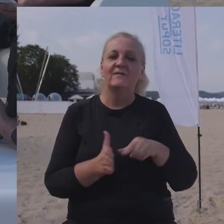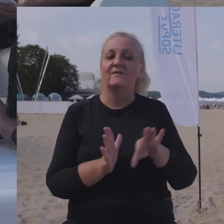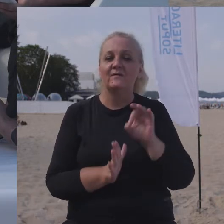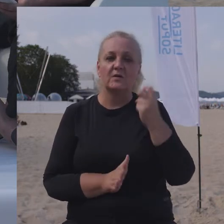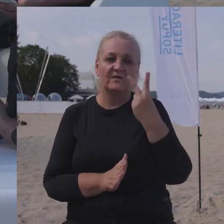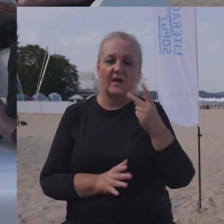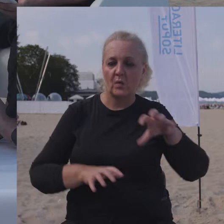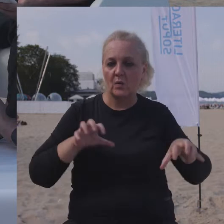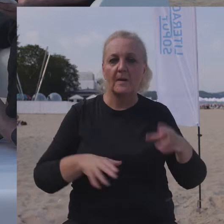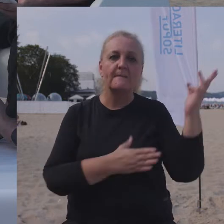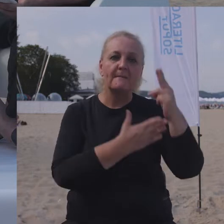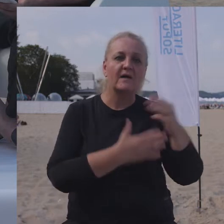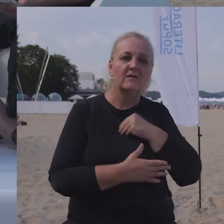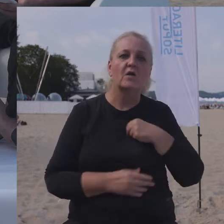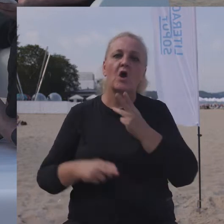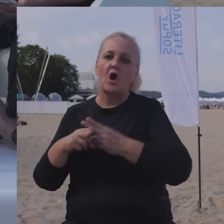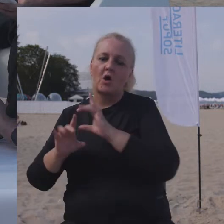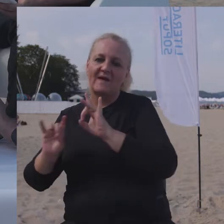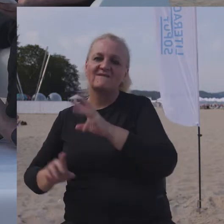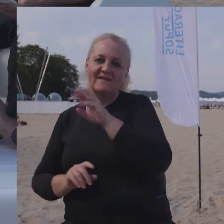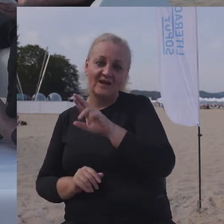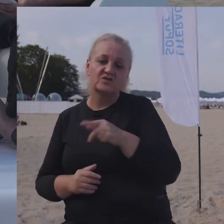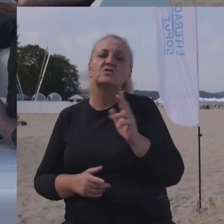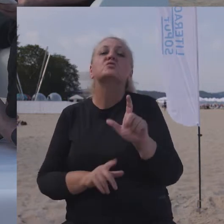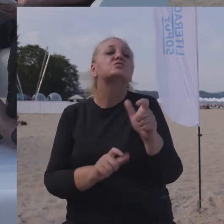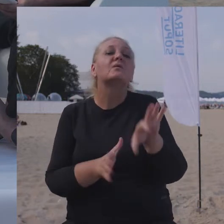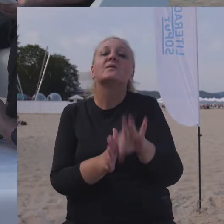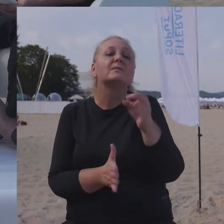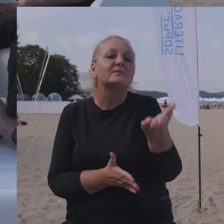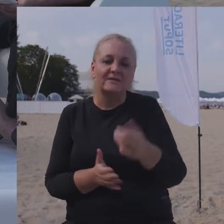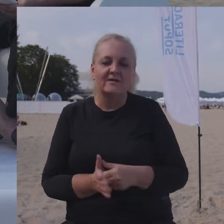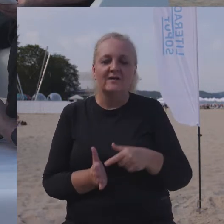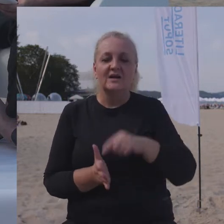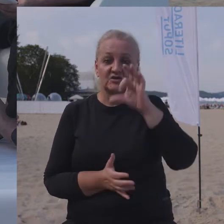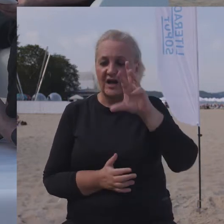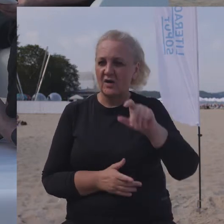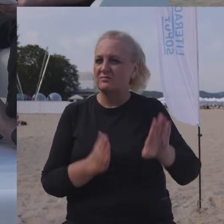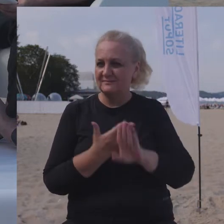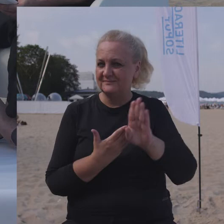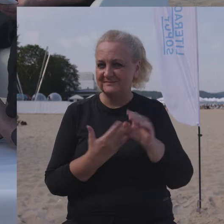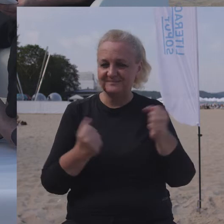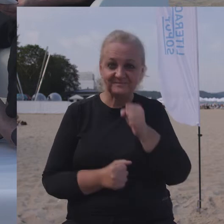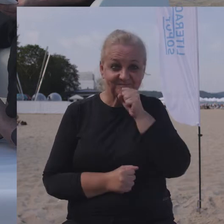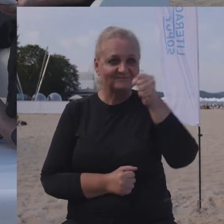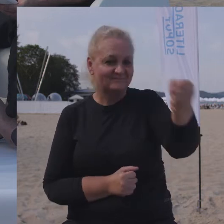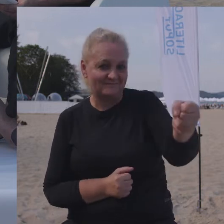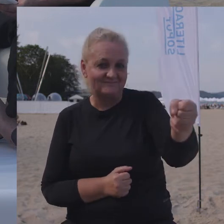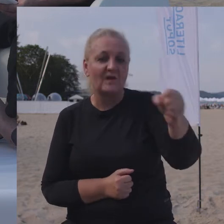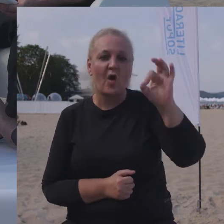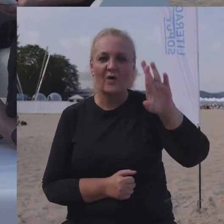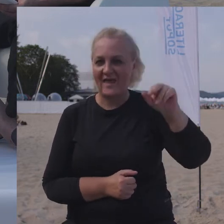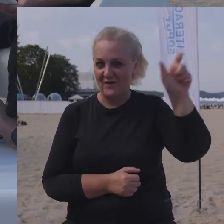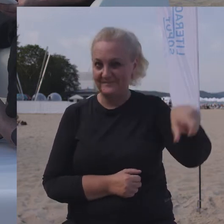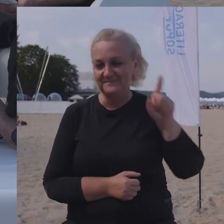są dwie kategorie, malarstwo polskie i choroby weneryczne. Co wybierasz? Charlotte przystawiła z rozmachem mikrofon do ust Oreo,